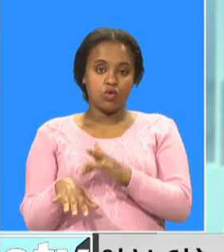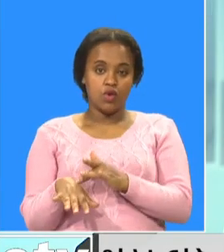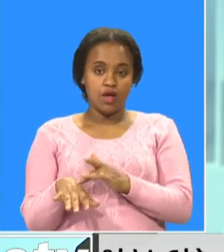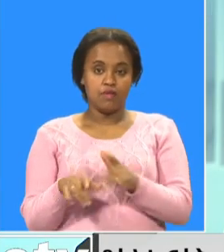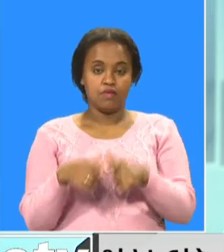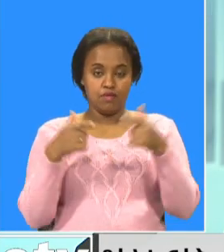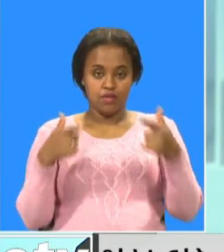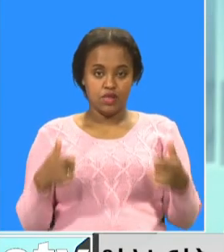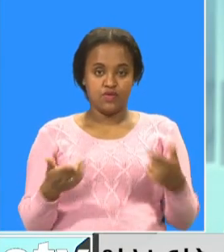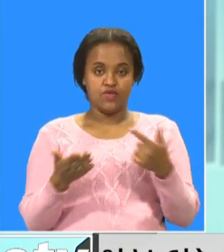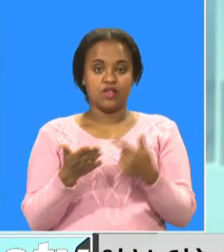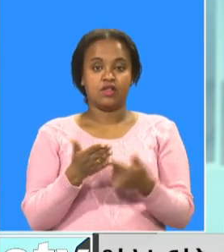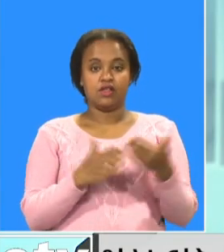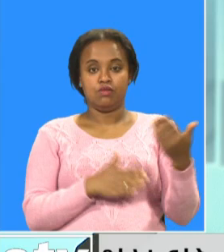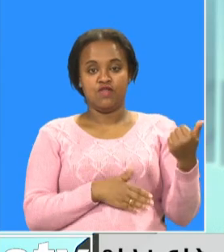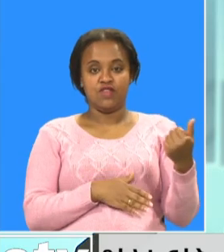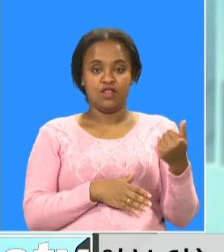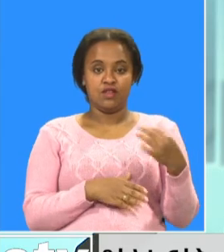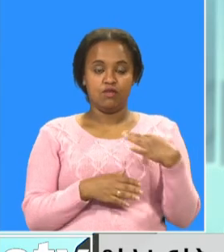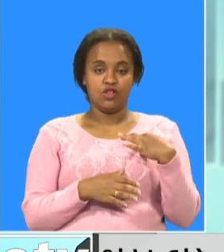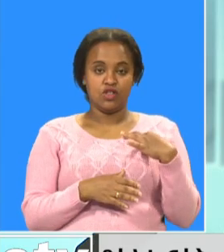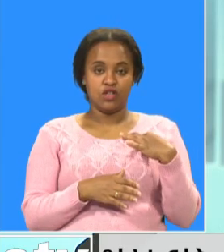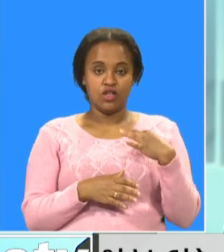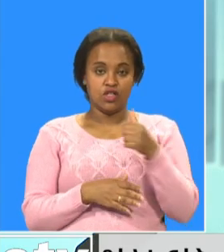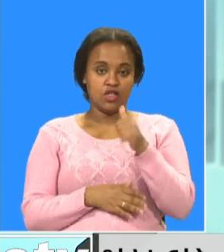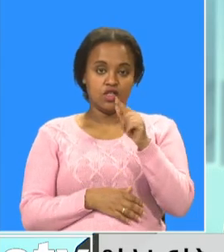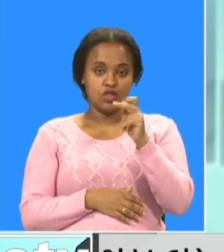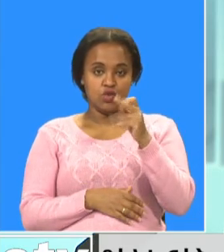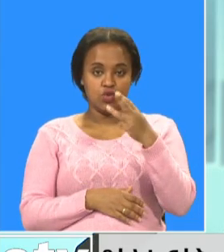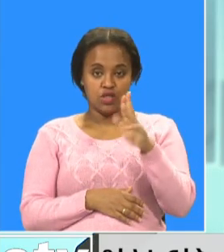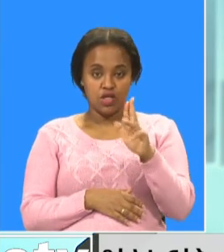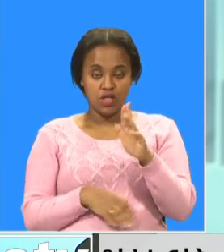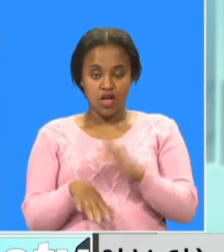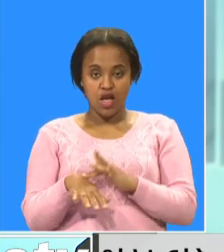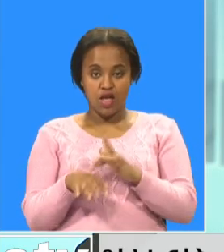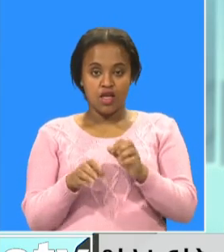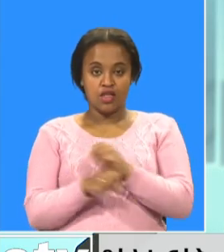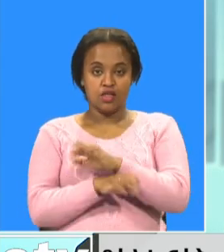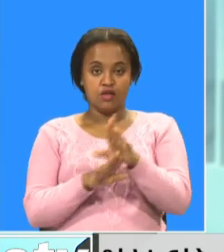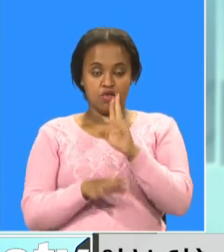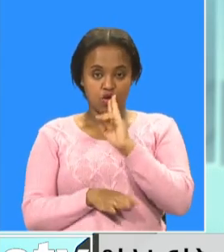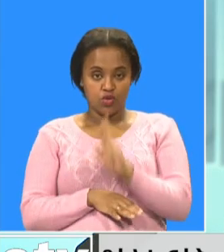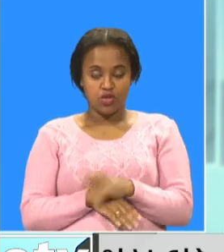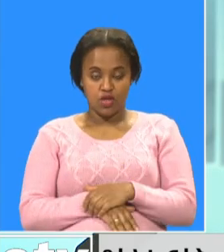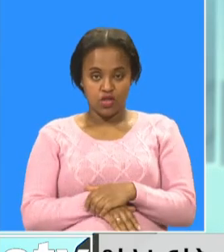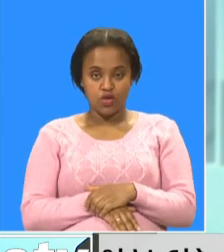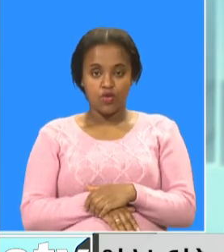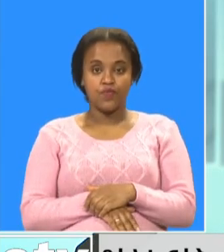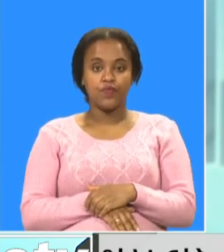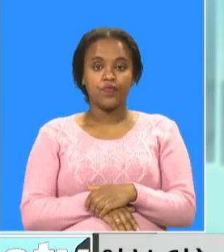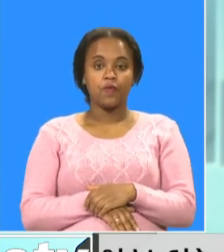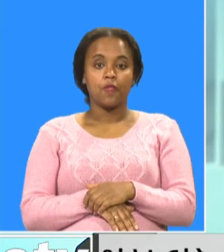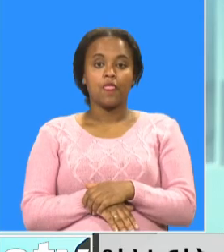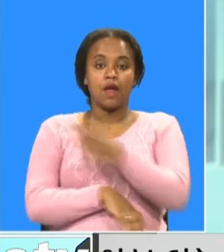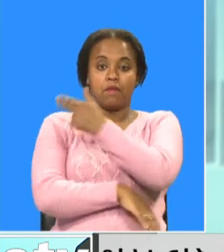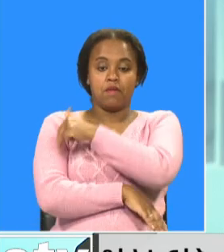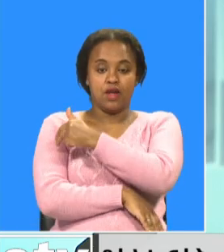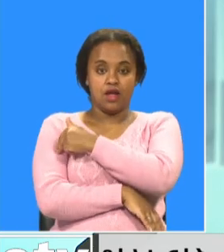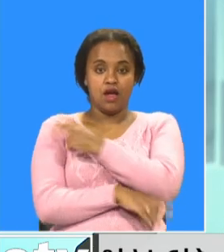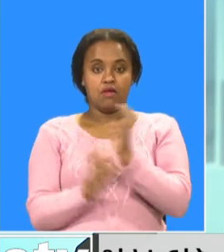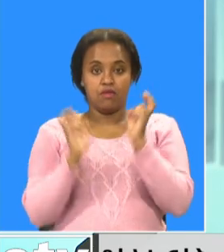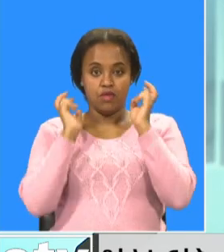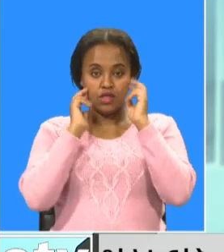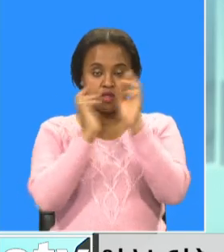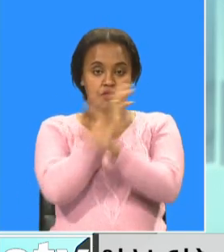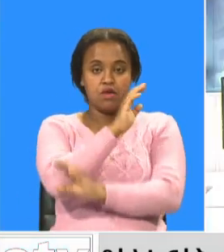በስፋት ከዚህ በፊት በጨርቃጨርቅ ኢንዱስትሪ ላይ የተሰማሩት ናቸው ባይዘ የጨርቅን የማምረት የጀመሩት። ሜዲካል ማስክም